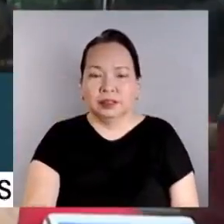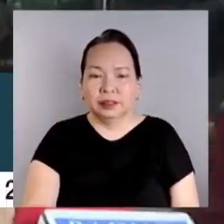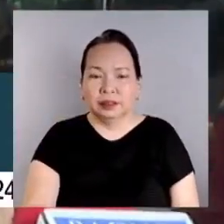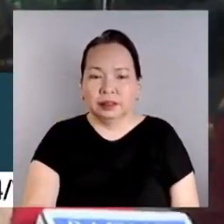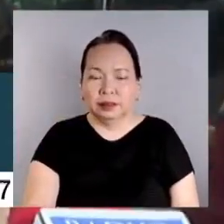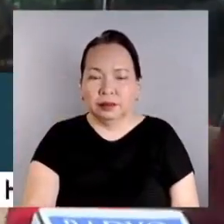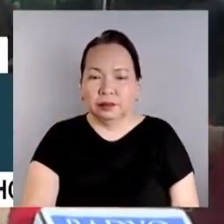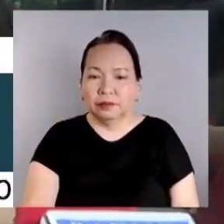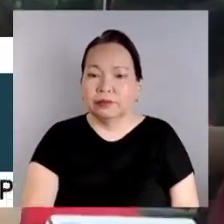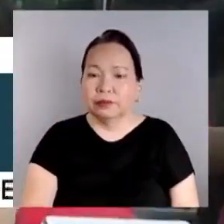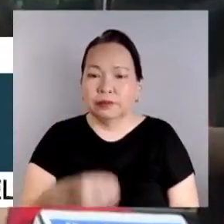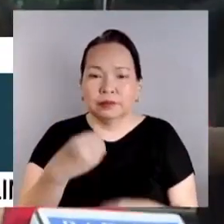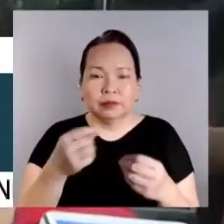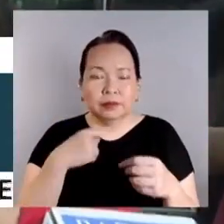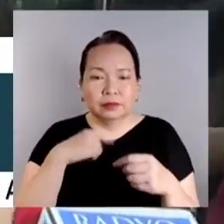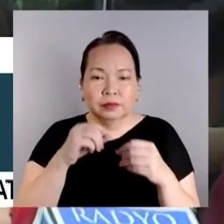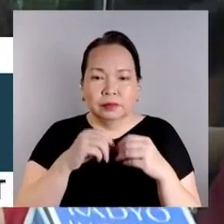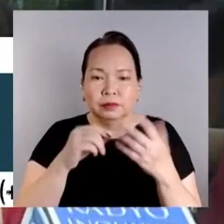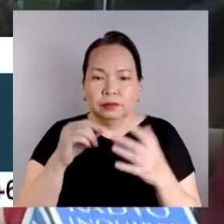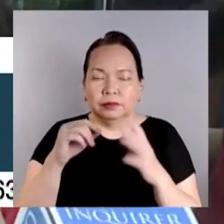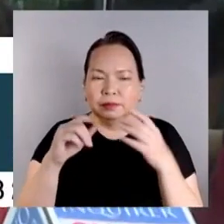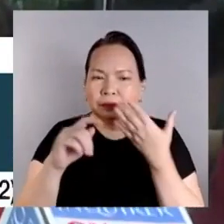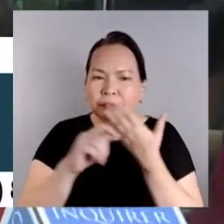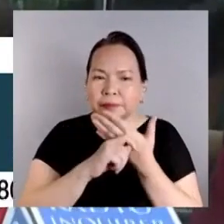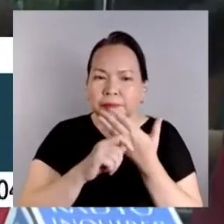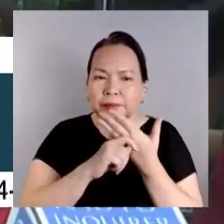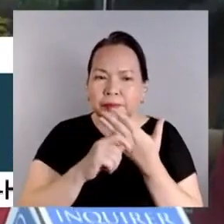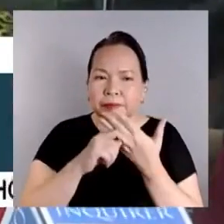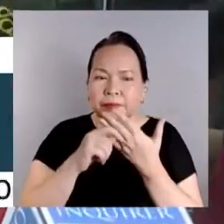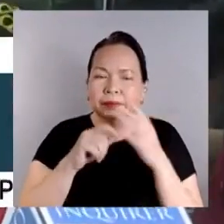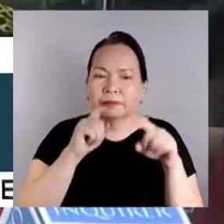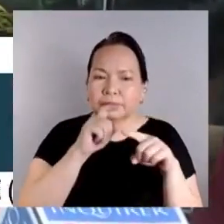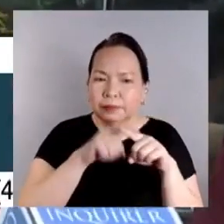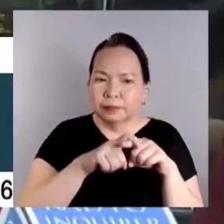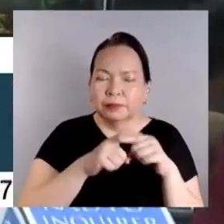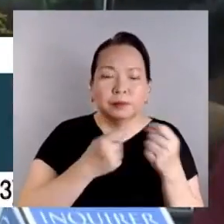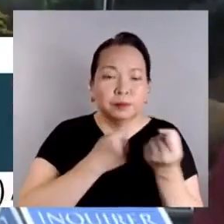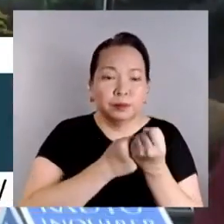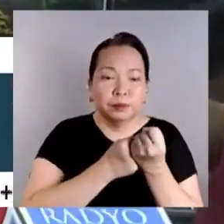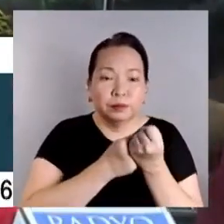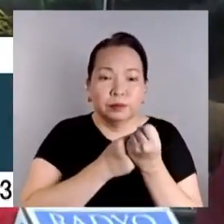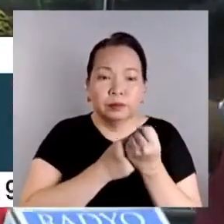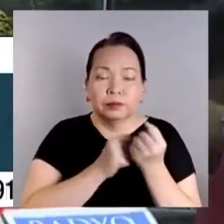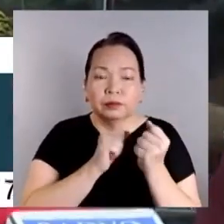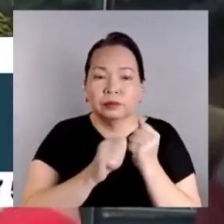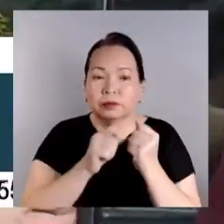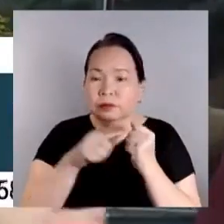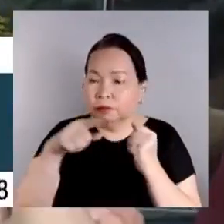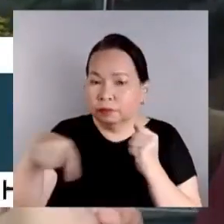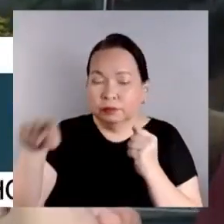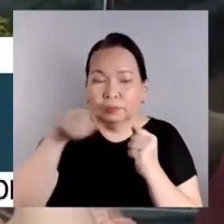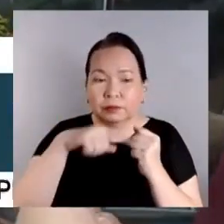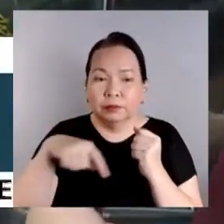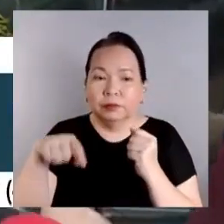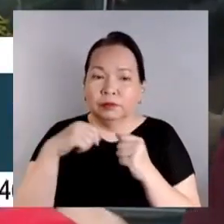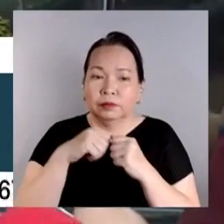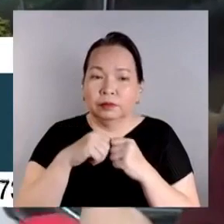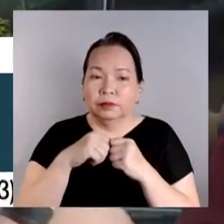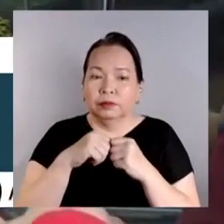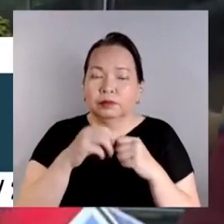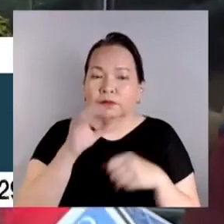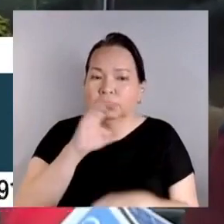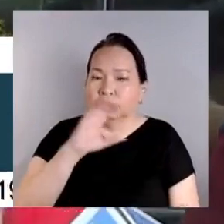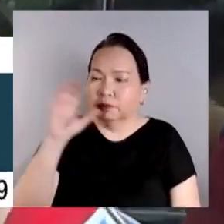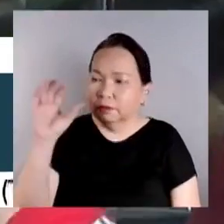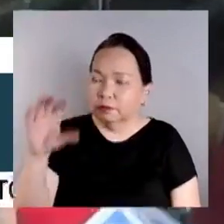Bibigyan sila ng tinatawag na interim rental subsidy. Yung interim rental subsidy, yung mga ISF po dito, yung Calamba hanggang